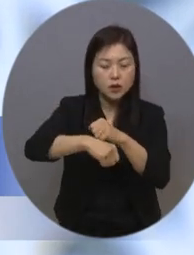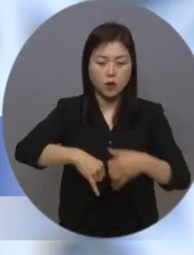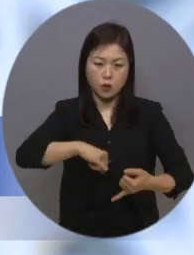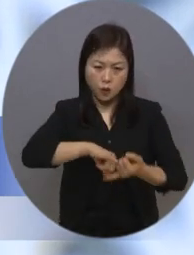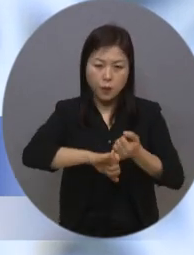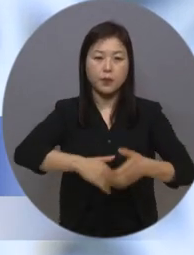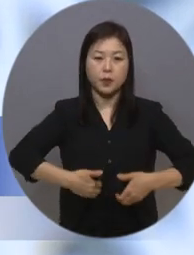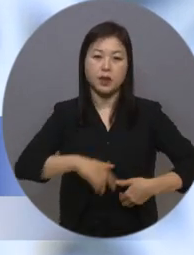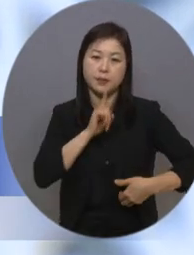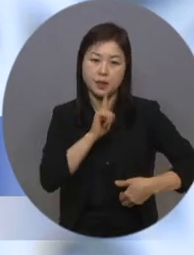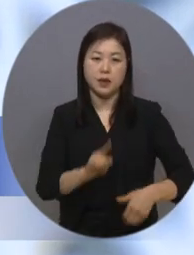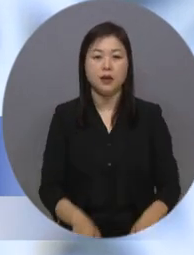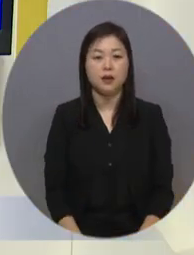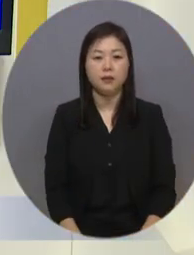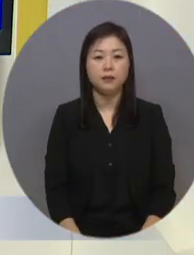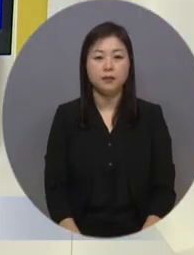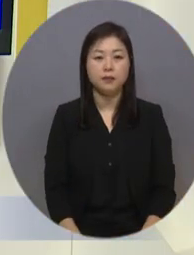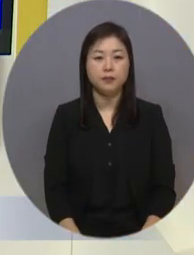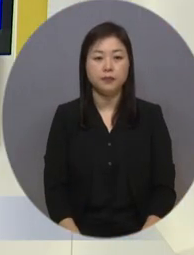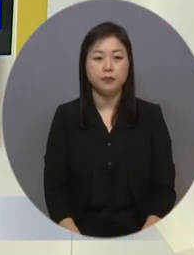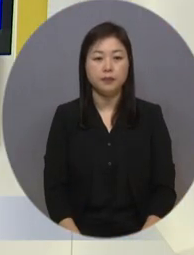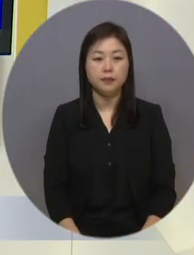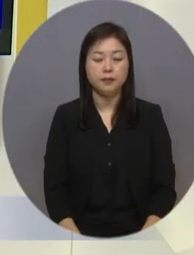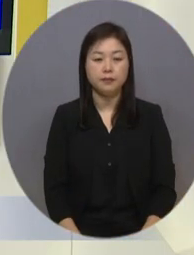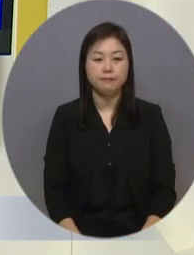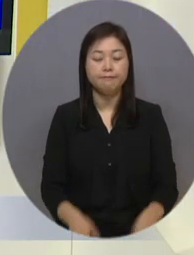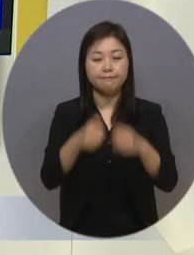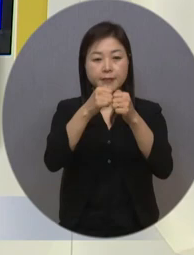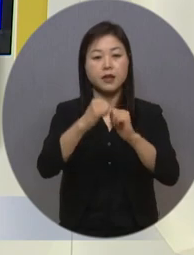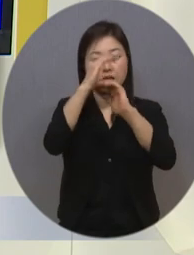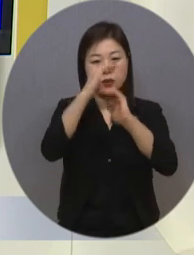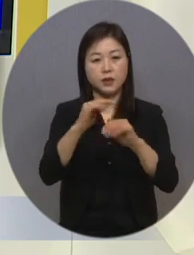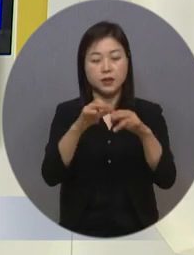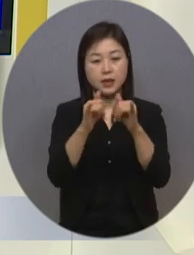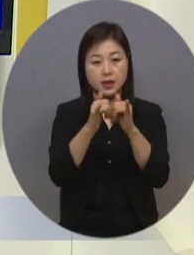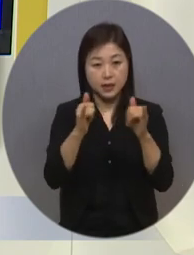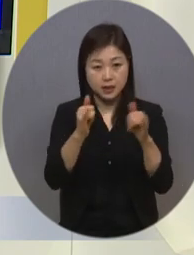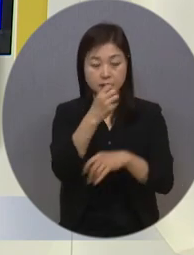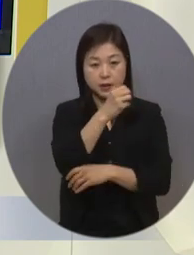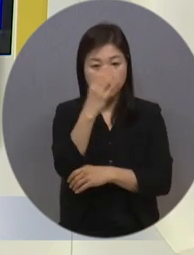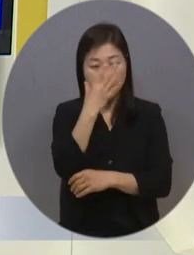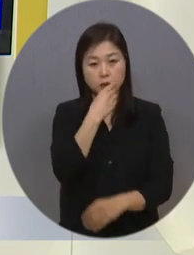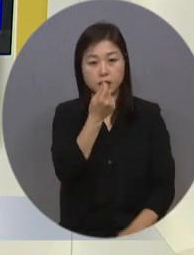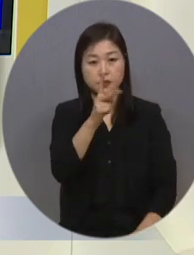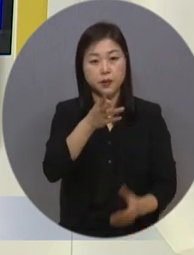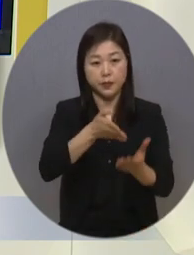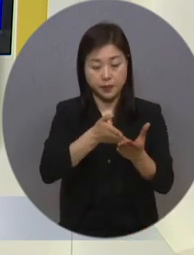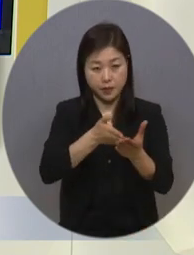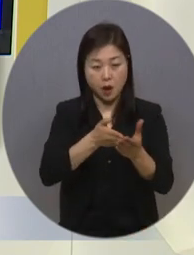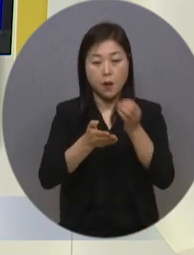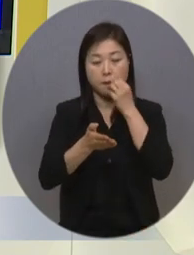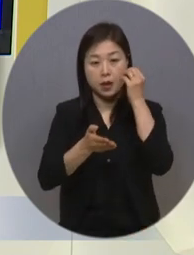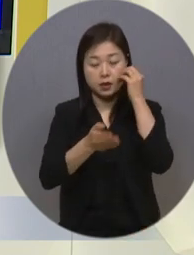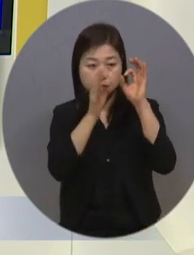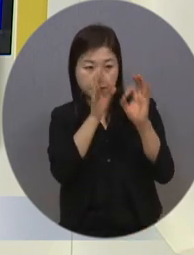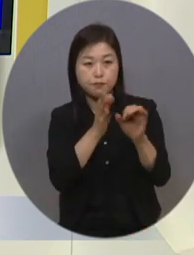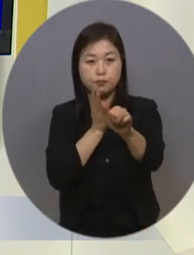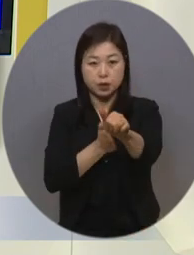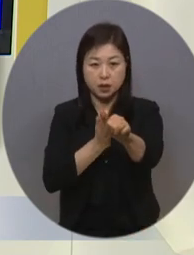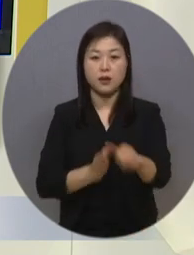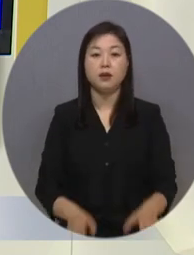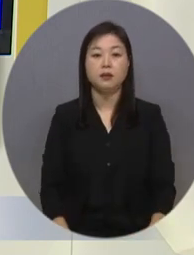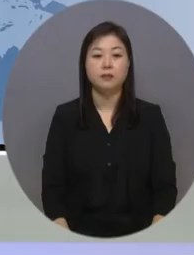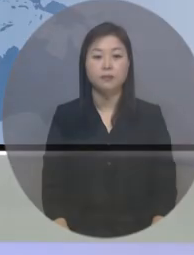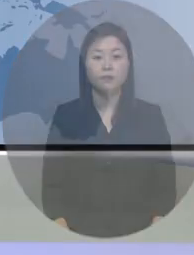요구된다고 말했습니다. 더 자세한 뉴스는 장애인신문과 웰페어 뉴스 홈페이지를 통해 확인하실 수 있습니다.